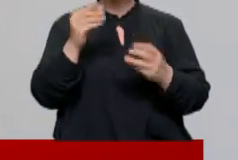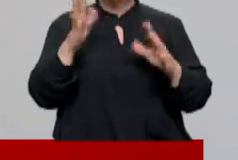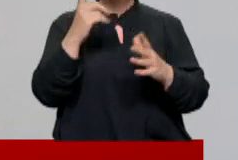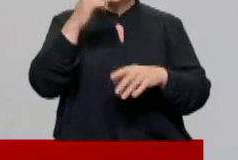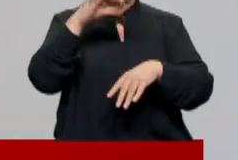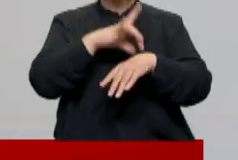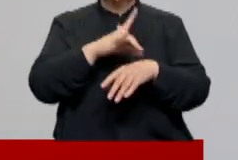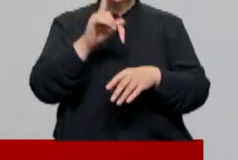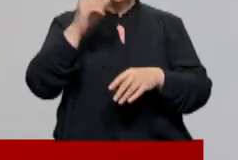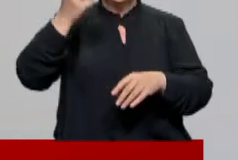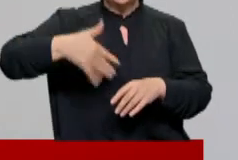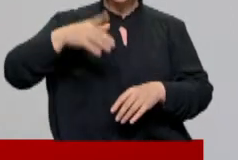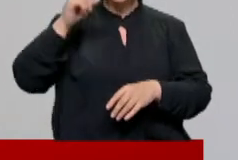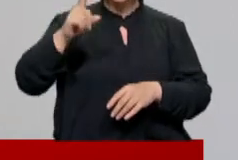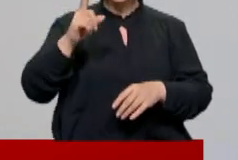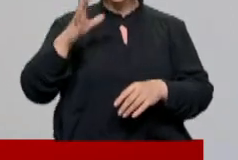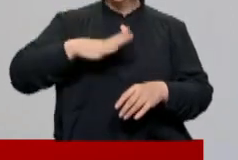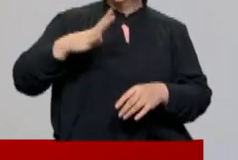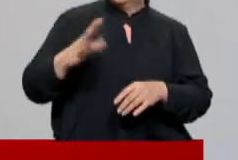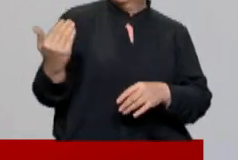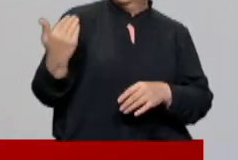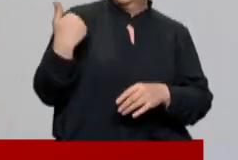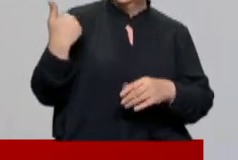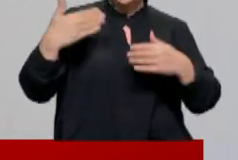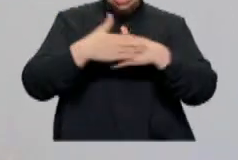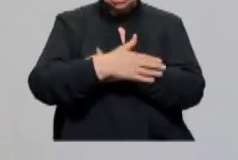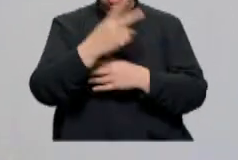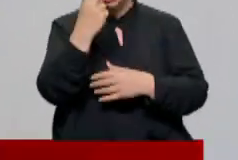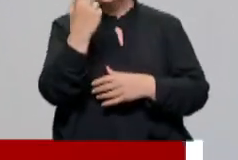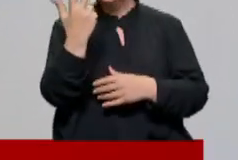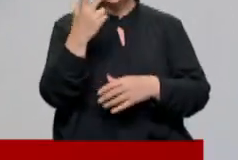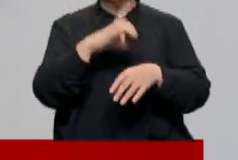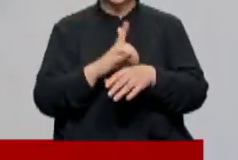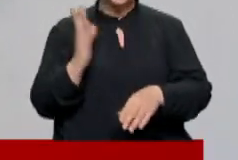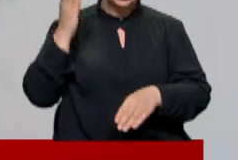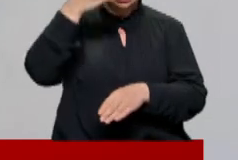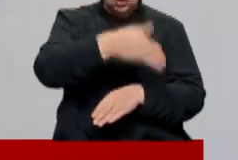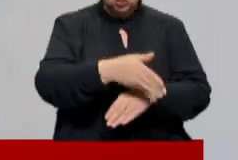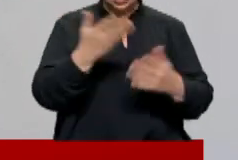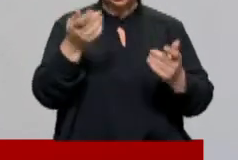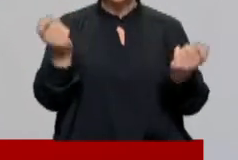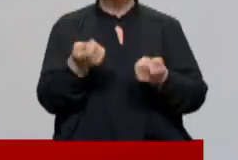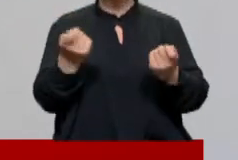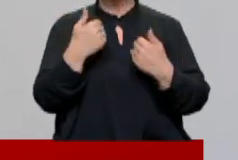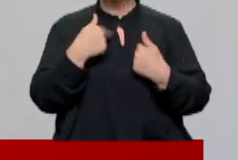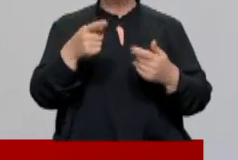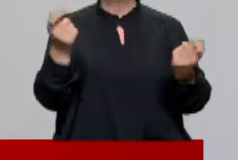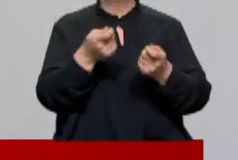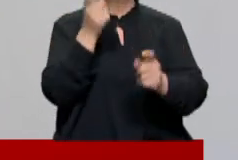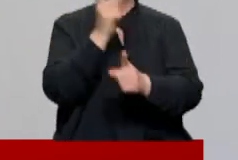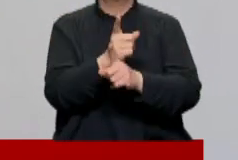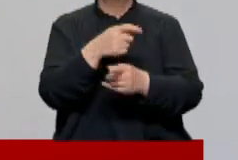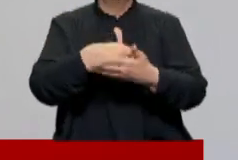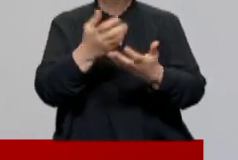bir hastanenin yöneticisinin talep etmesi üzerine gecenin ikisinde üçünde hastaneye geliyorsak ve çalışıyorsak bu çalıştığımızın